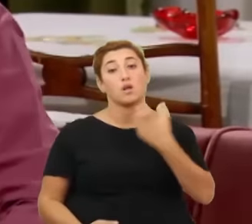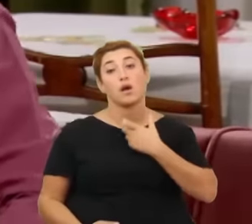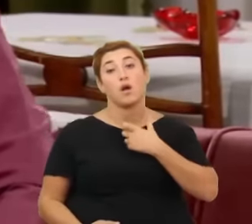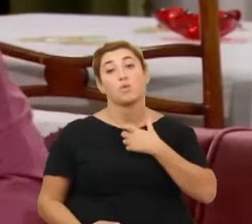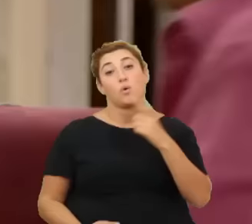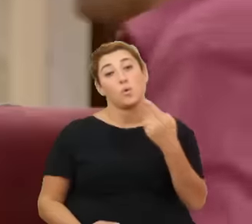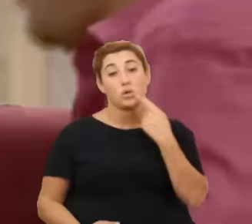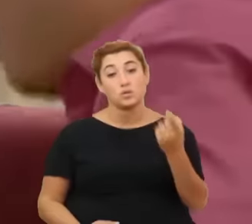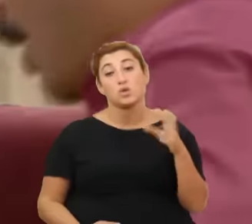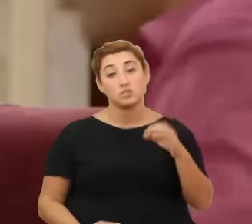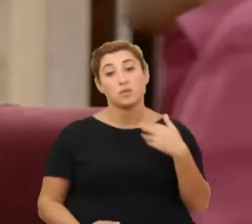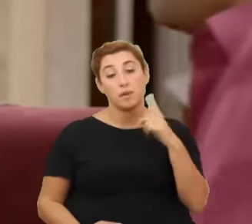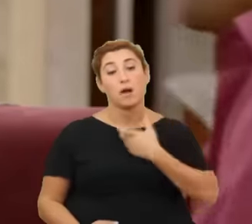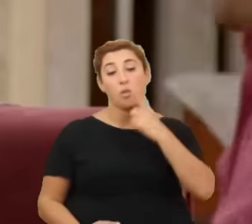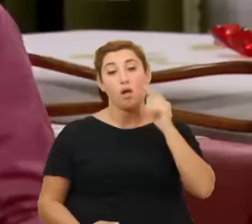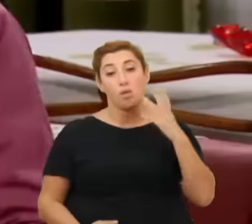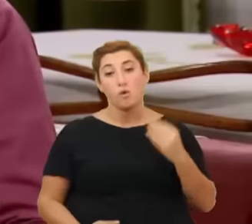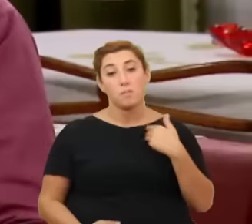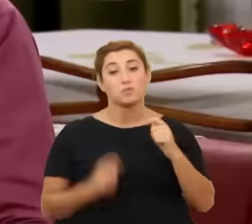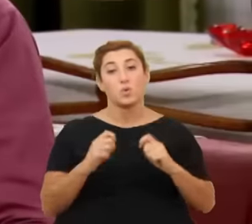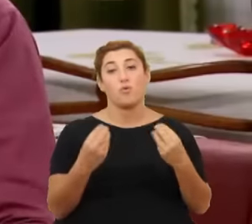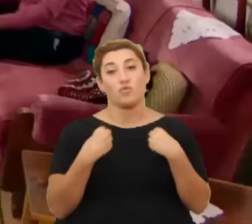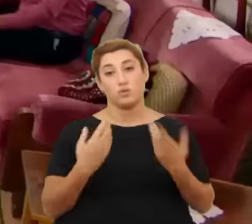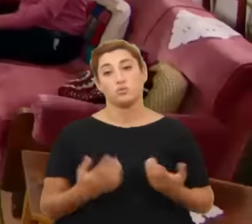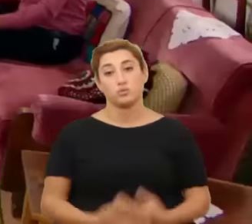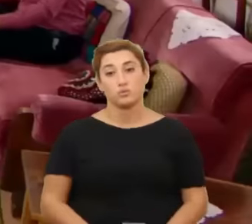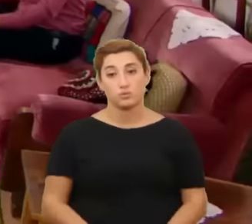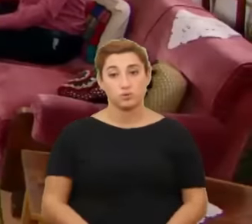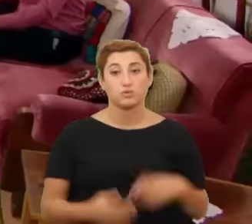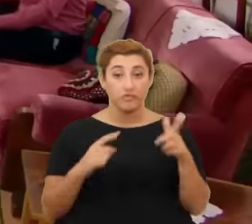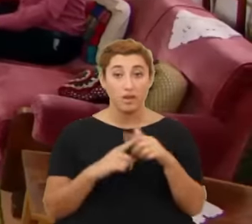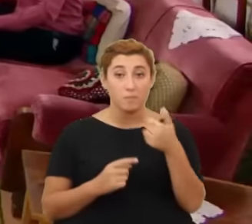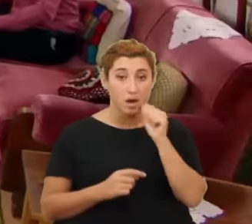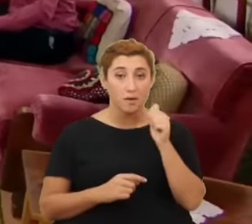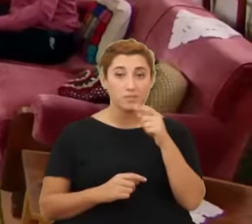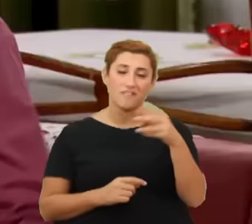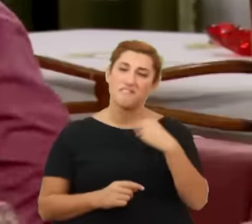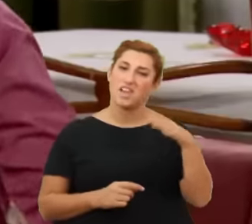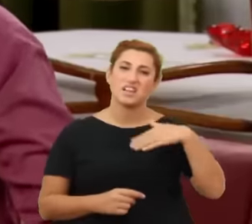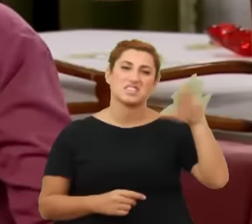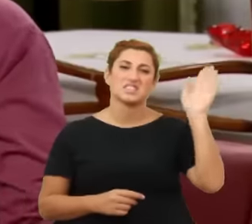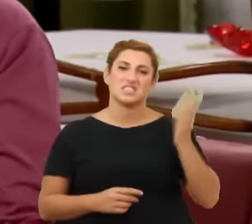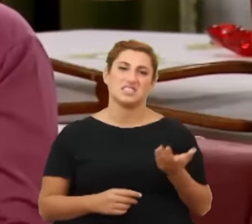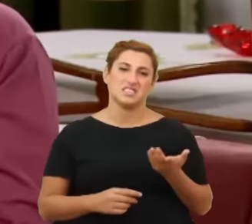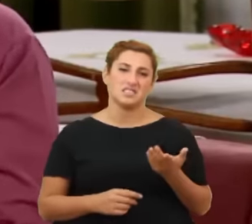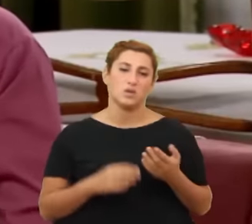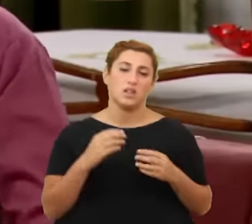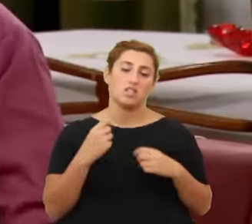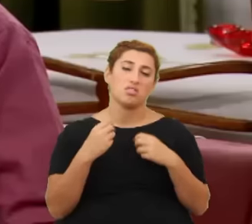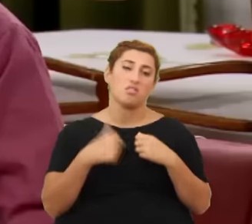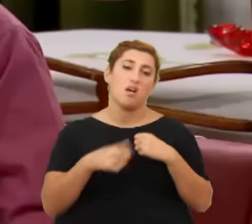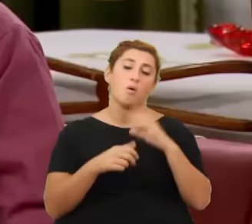kanun. Kanunlar öyle söylüyor. Şimdi ben de bir kanun adamı olarak beni de zor duruma düşürüyorsun bak. Fehmi abi, sen onu ver gitsin. 4000 yıllık tarihi eser